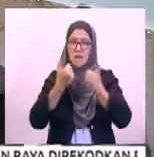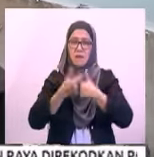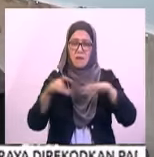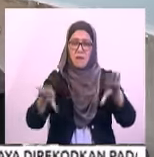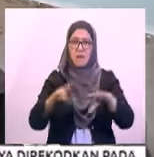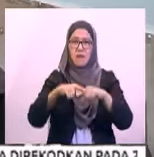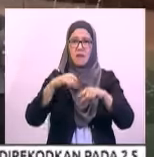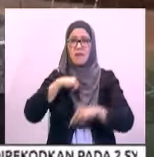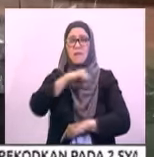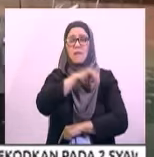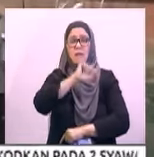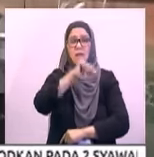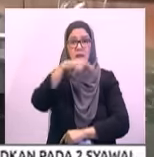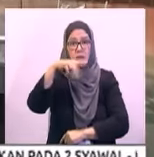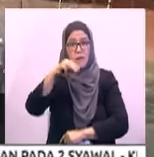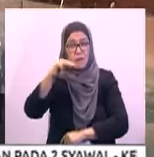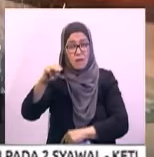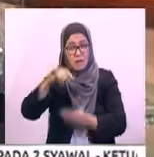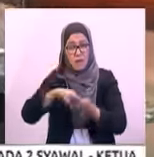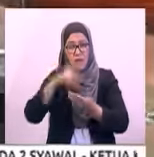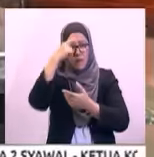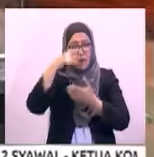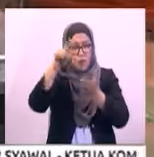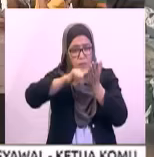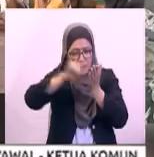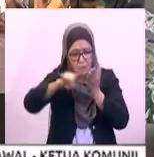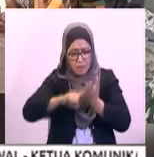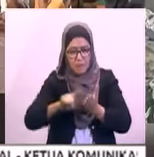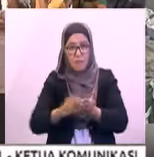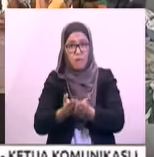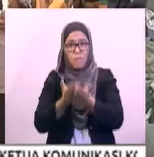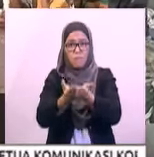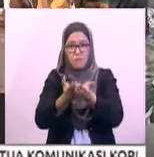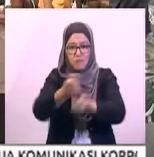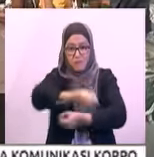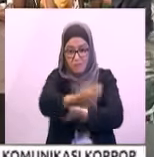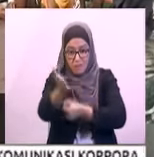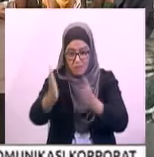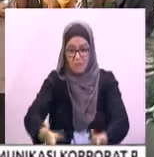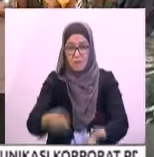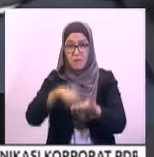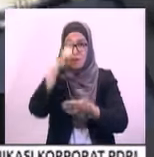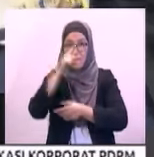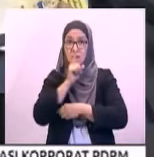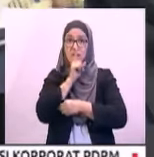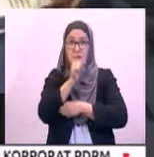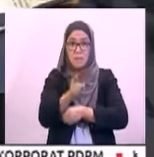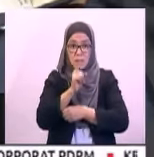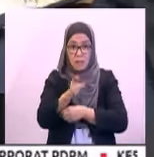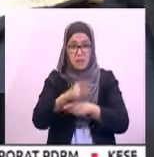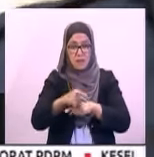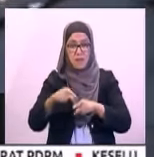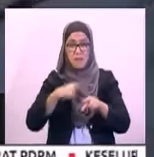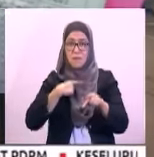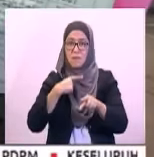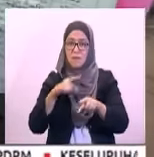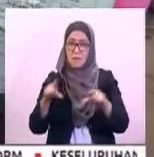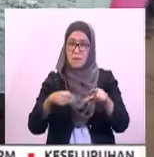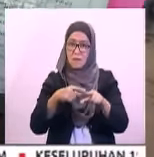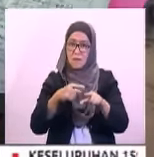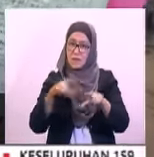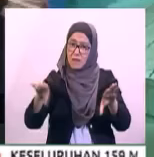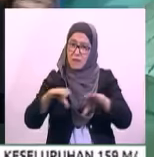dengan melaksanakan pemeriksaan ke atas bot nelayan ini, memastikan mereka menjalankan kegiatan perikanan secara sah